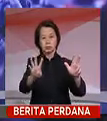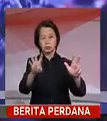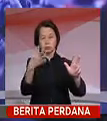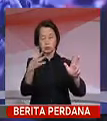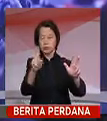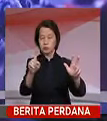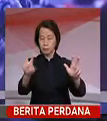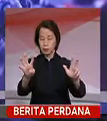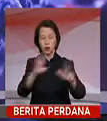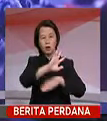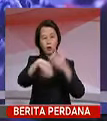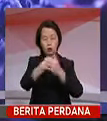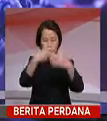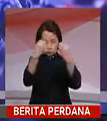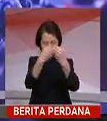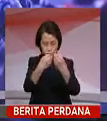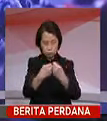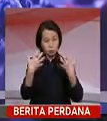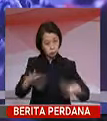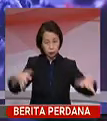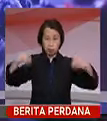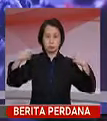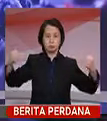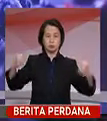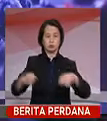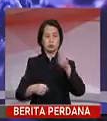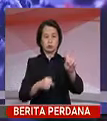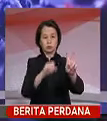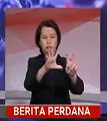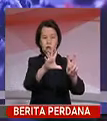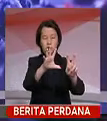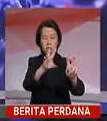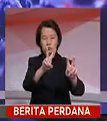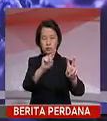3,414 kes, menjadikan jumlah keseluruhan kes sembuh